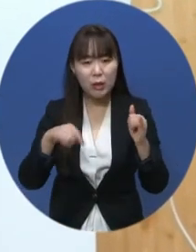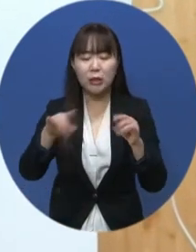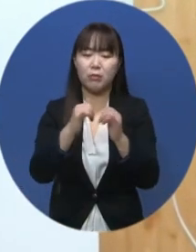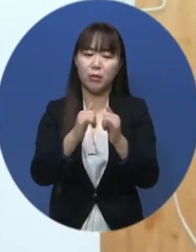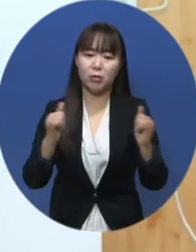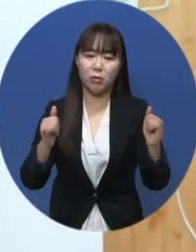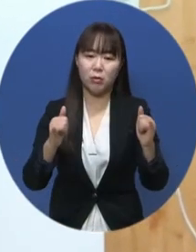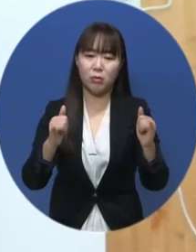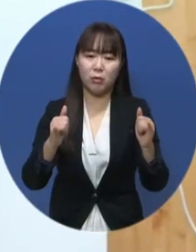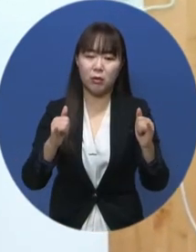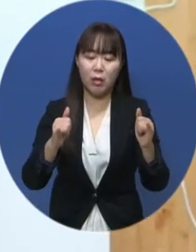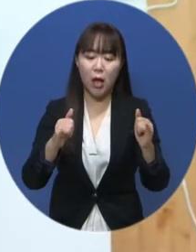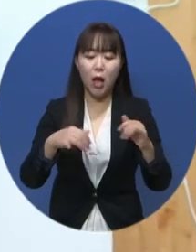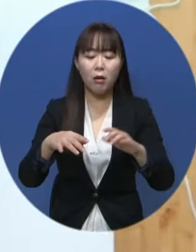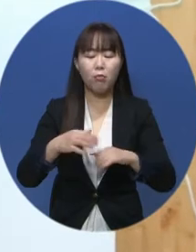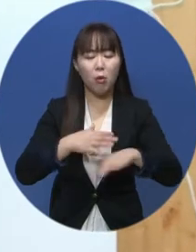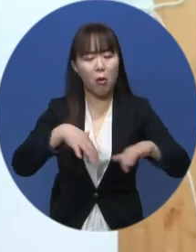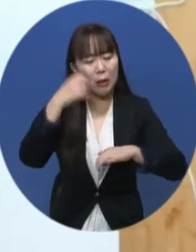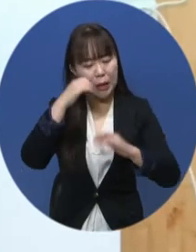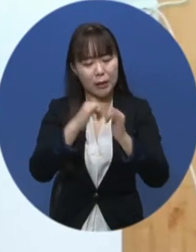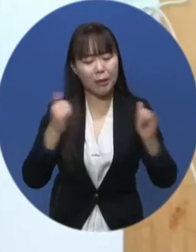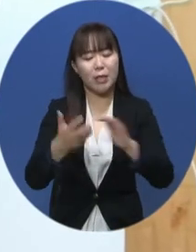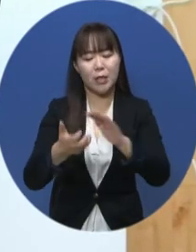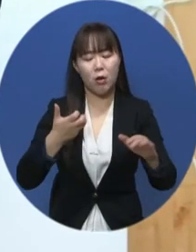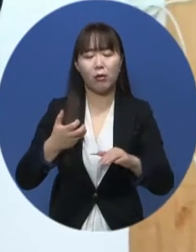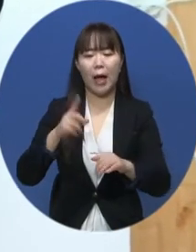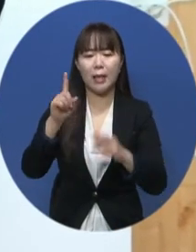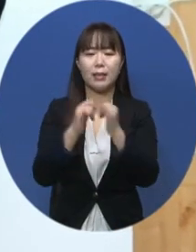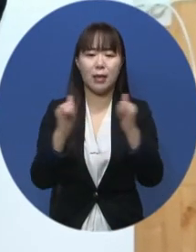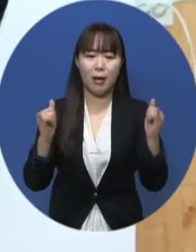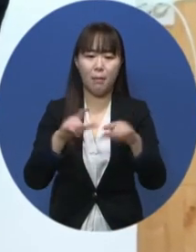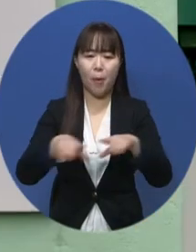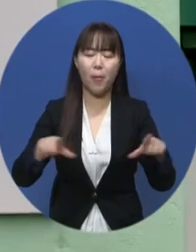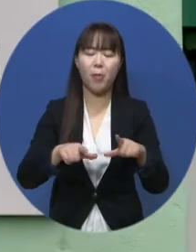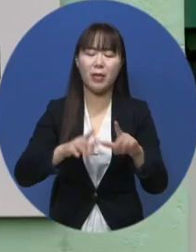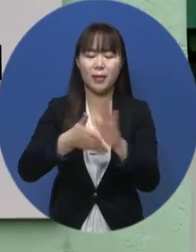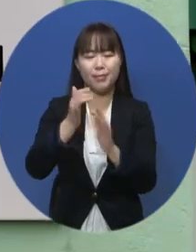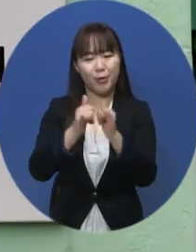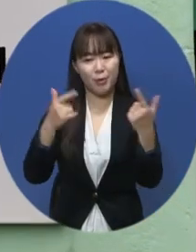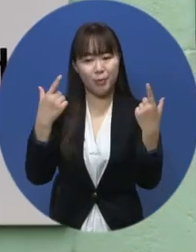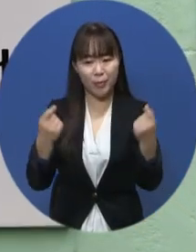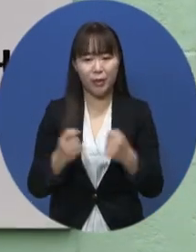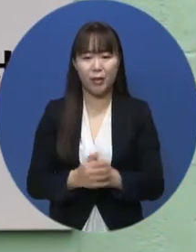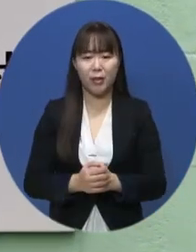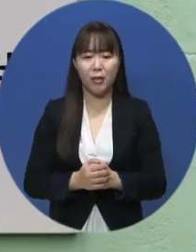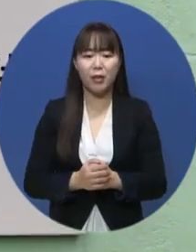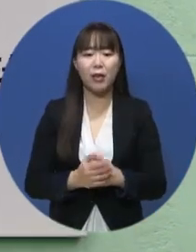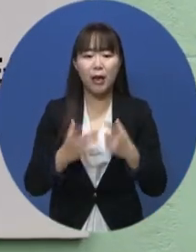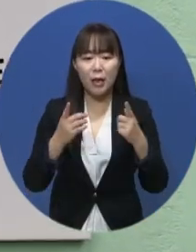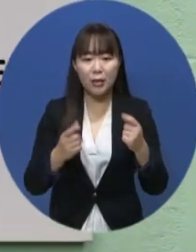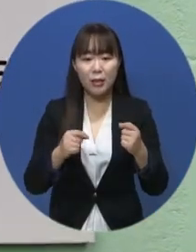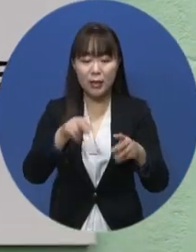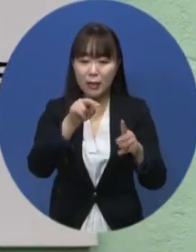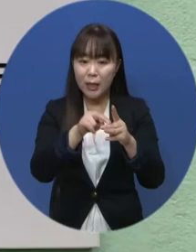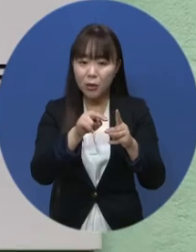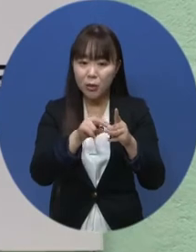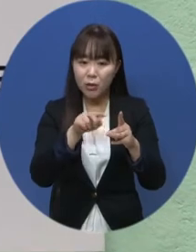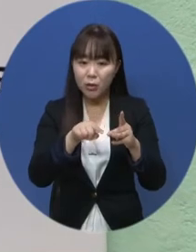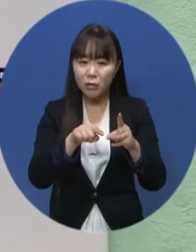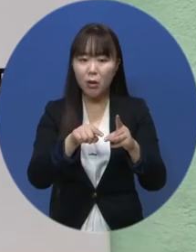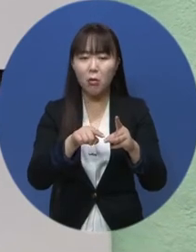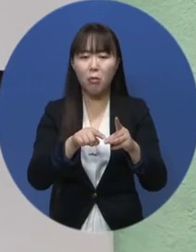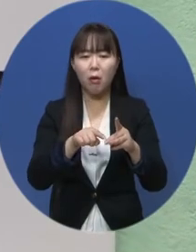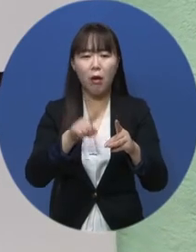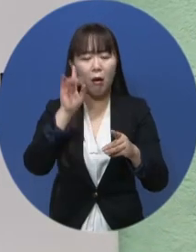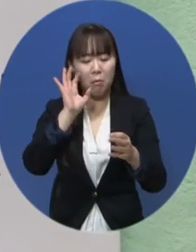그들도 노숙인이기 전에 한 사람의 평범한 시민이었습니다. 의정부시 희망회복지원센터는